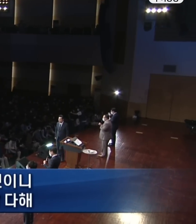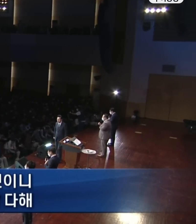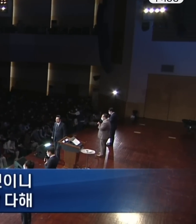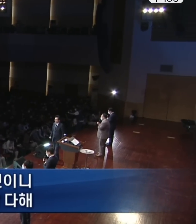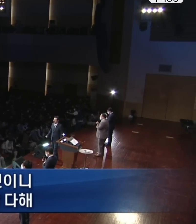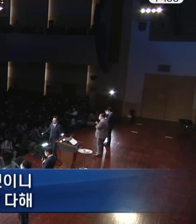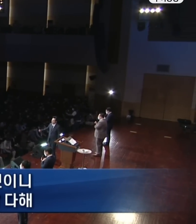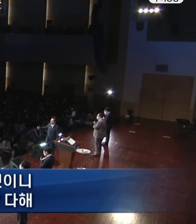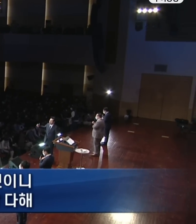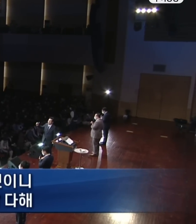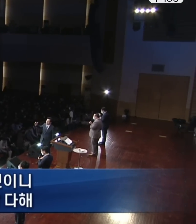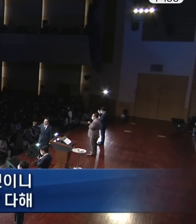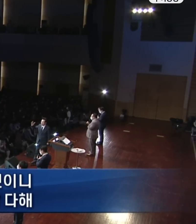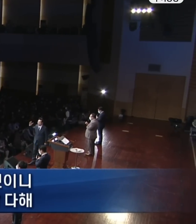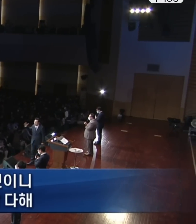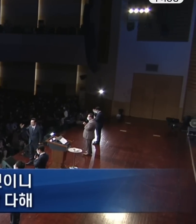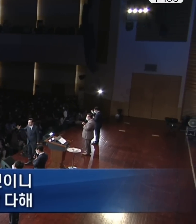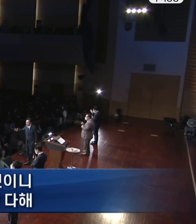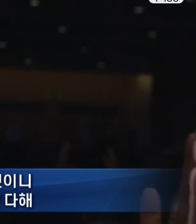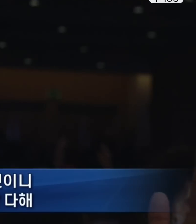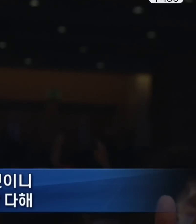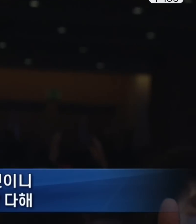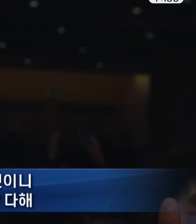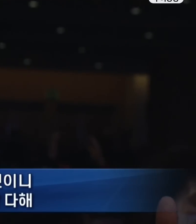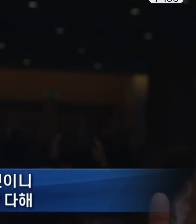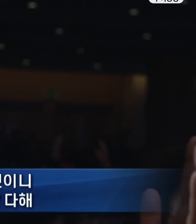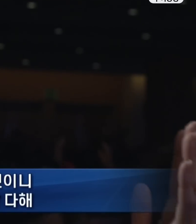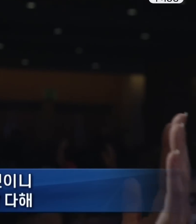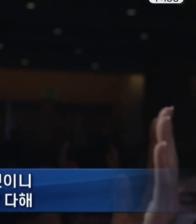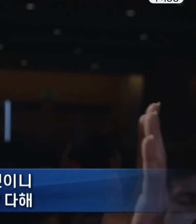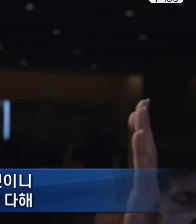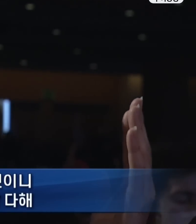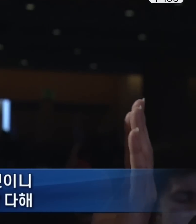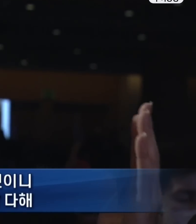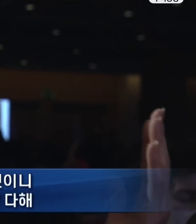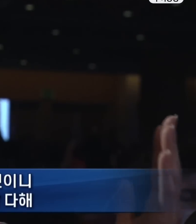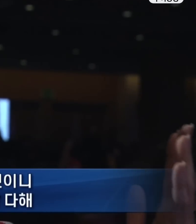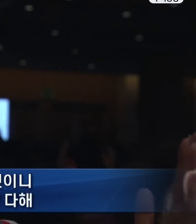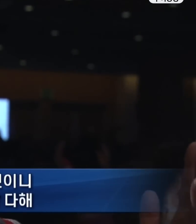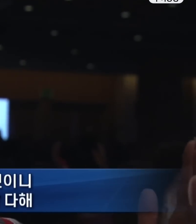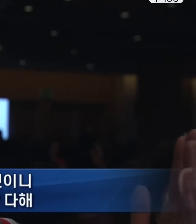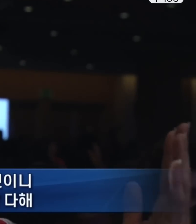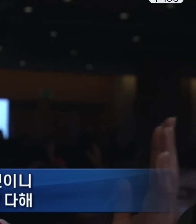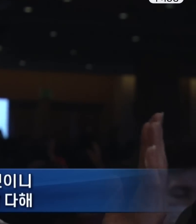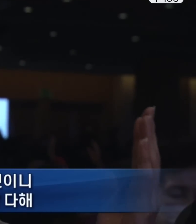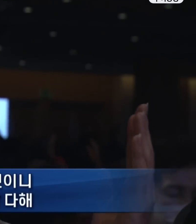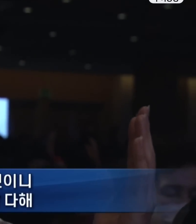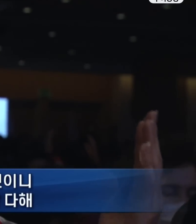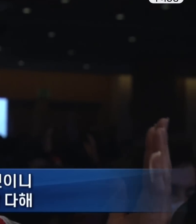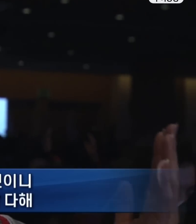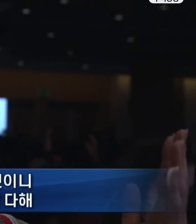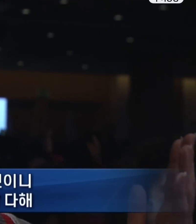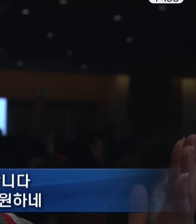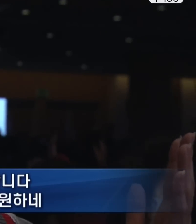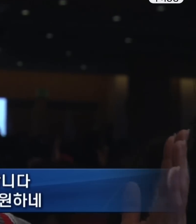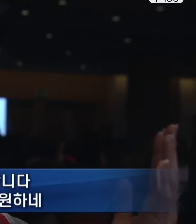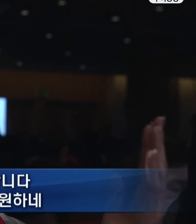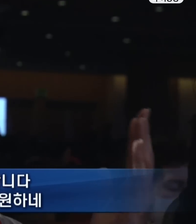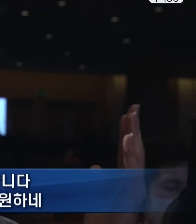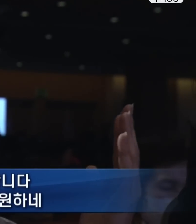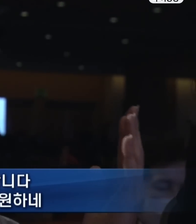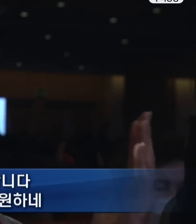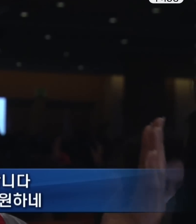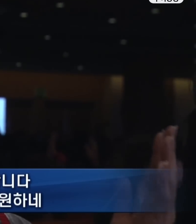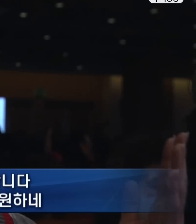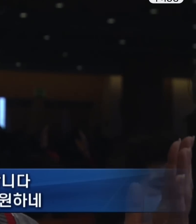응거리들이 아버지는 주님 안에서 녹아지기를 원합니다. 우리 안에 응거리들이 표현하기를 원합니다. 하나님,